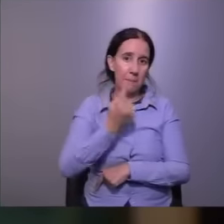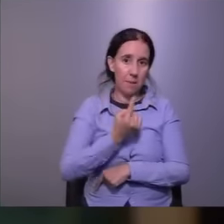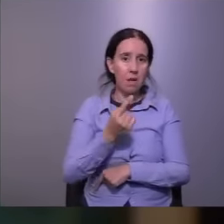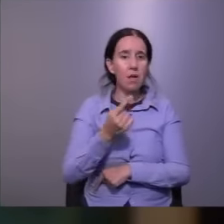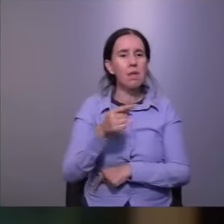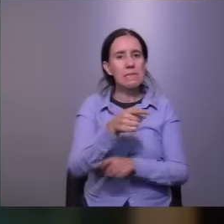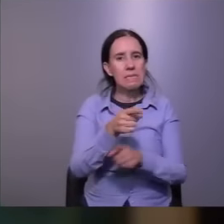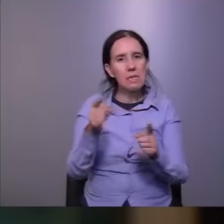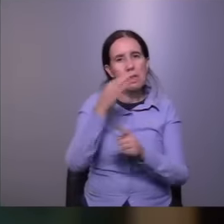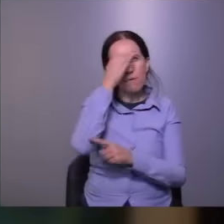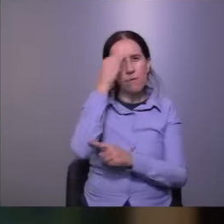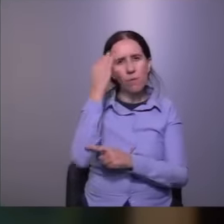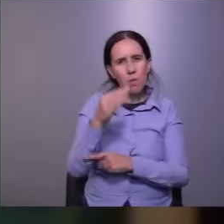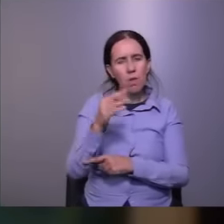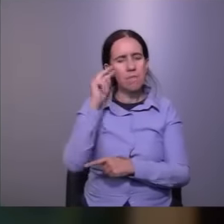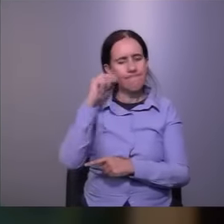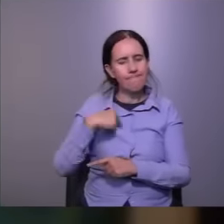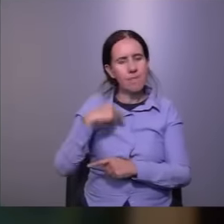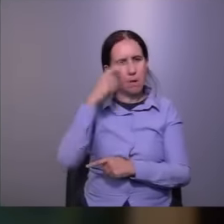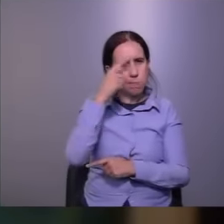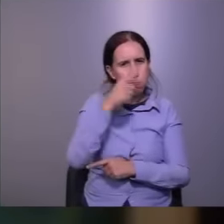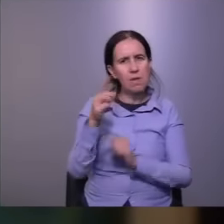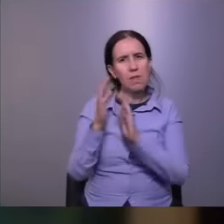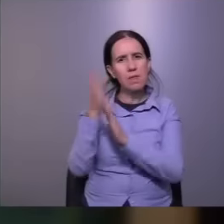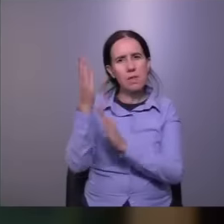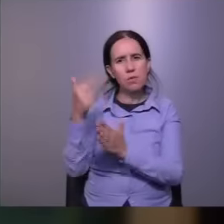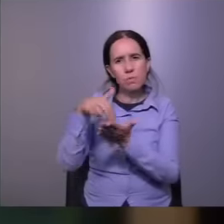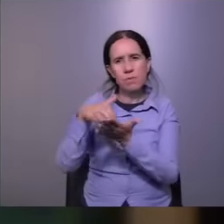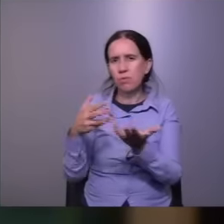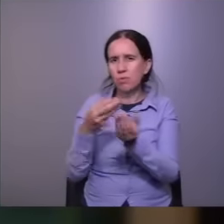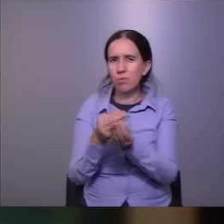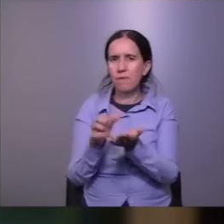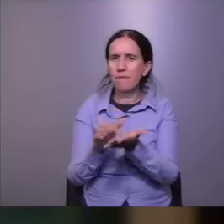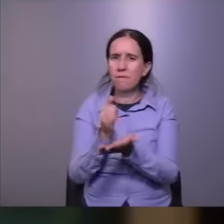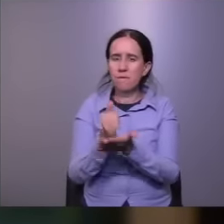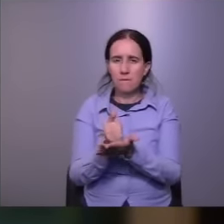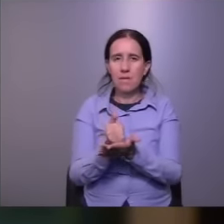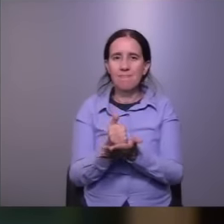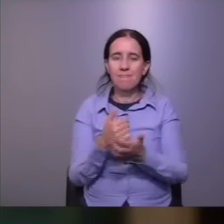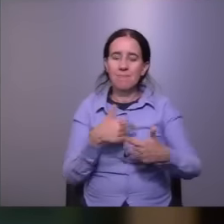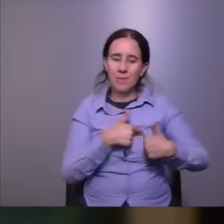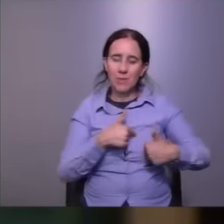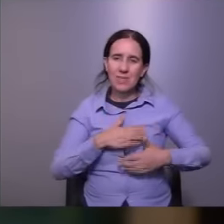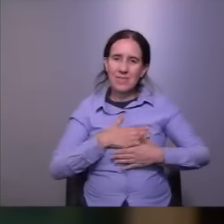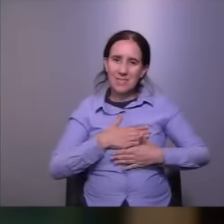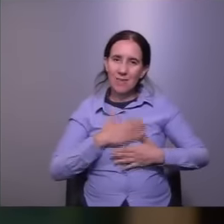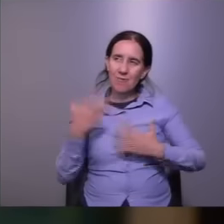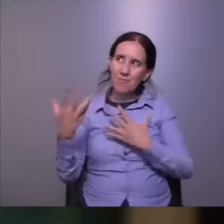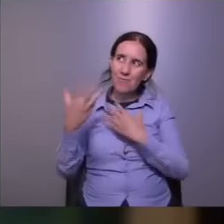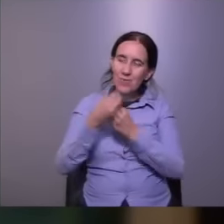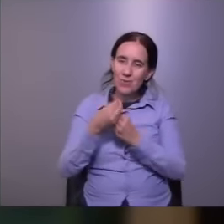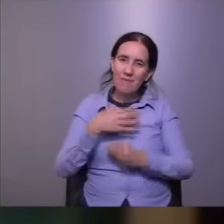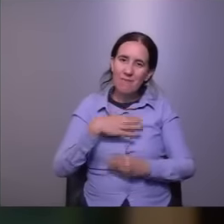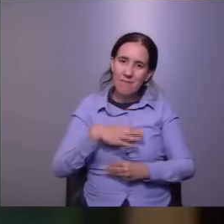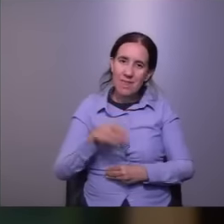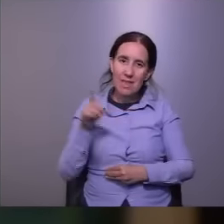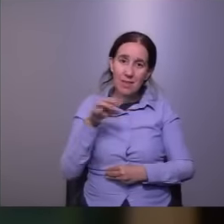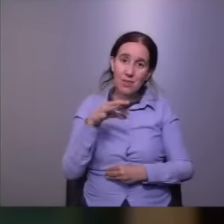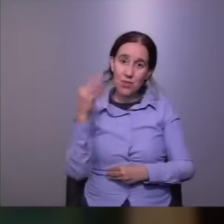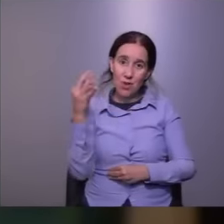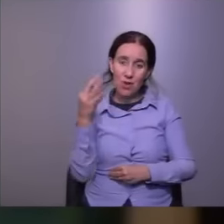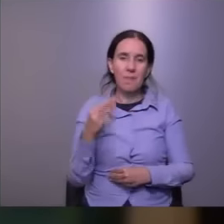e refugiados, obrigados a sair das suas terras, para que nas suas dificuldades reconheçam sempre a presença de